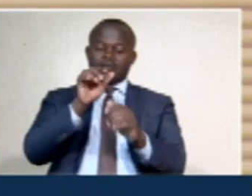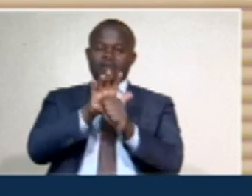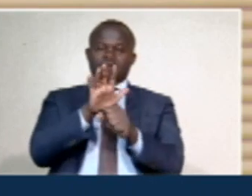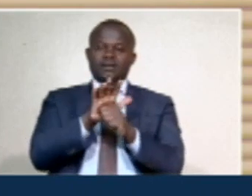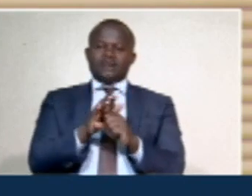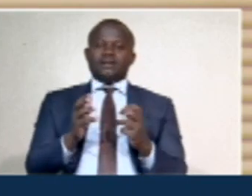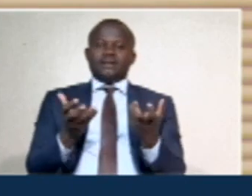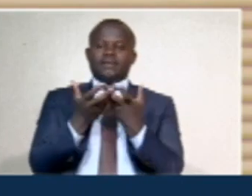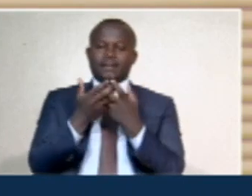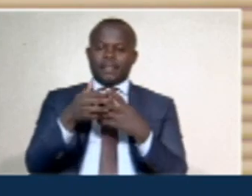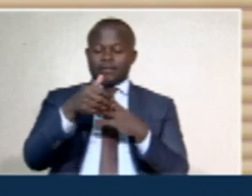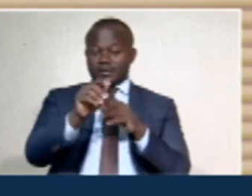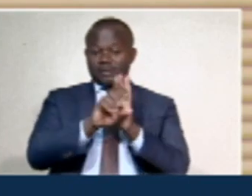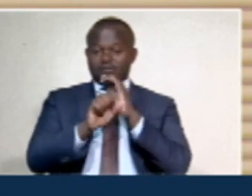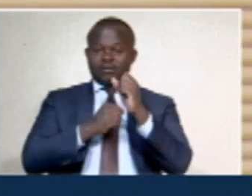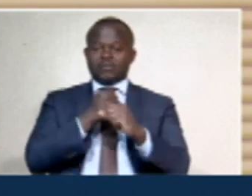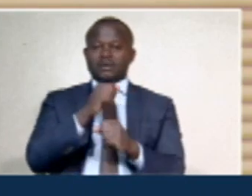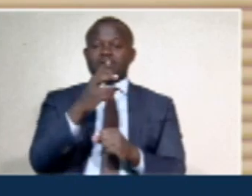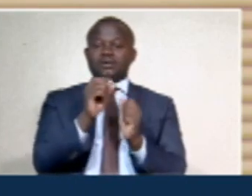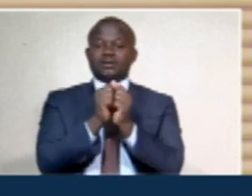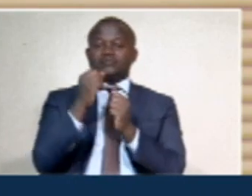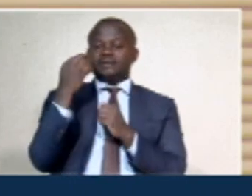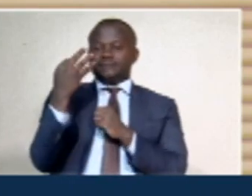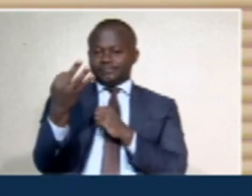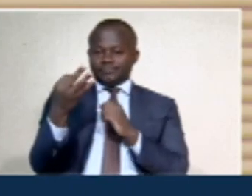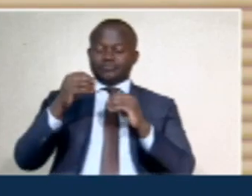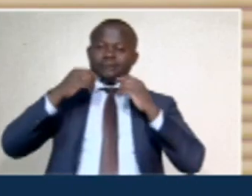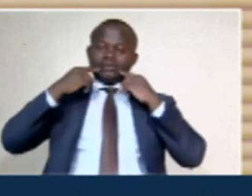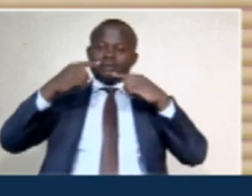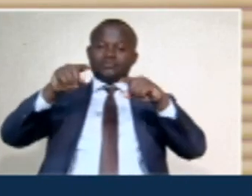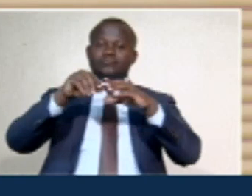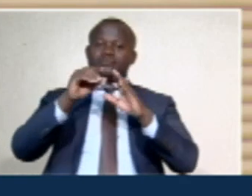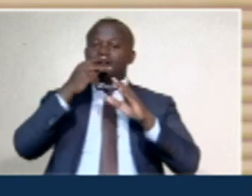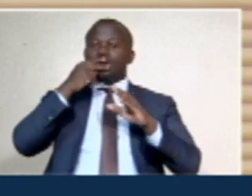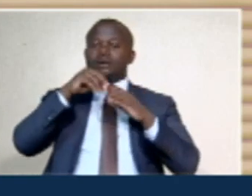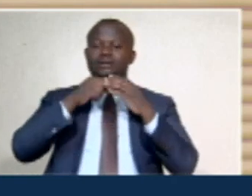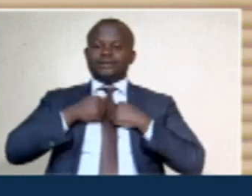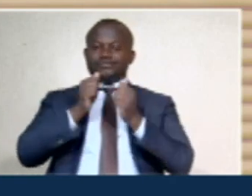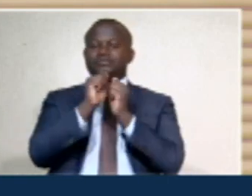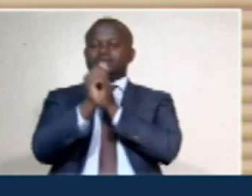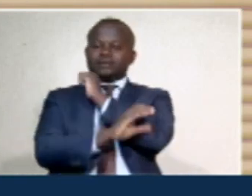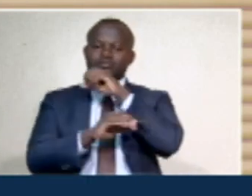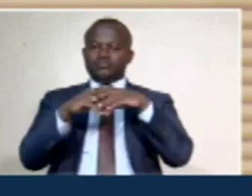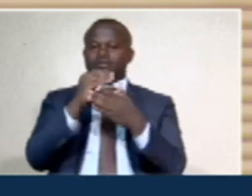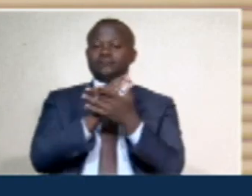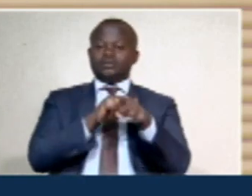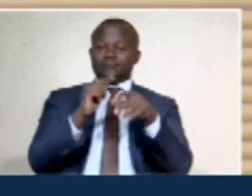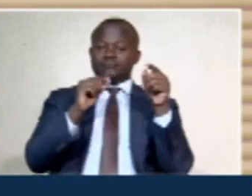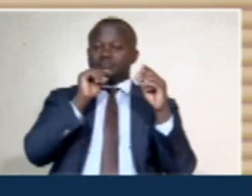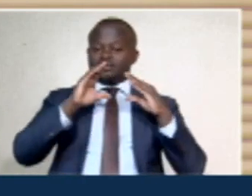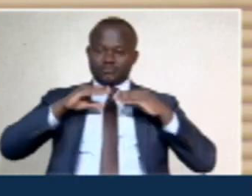cyane agenewe kuri iriya tegeko nabuze ryo muri 2013 kwamamaza itabi mu Rwanda n'ahandi mu bindi bihugu bimwe na bimwe